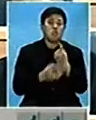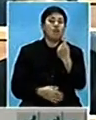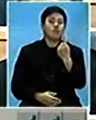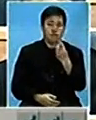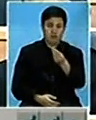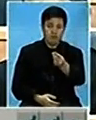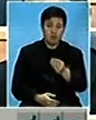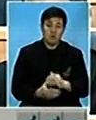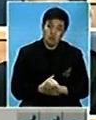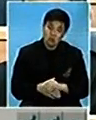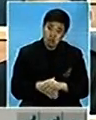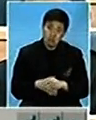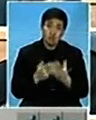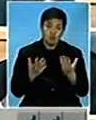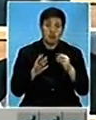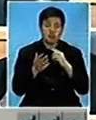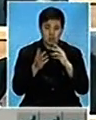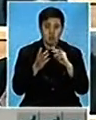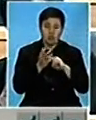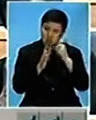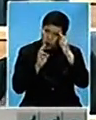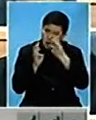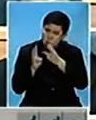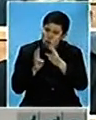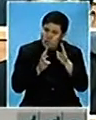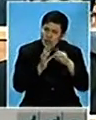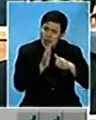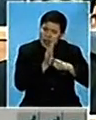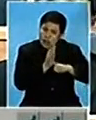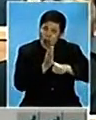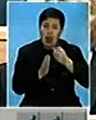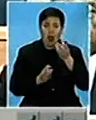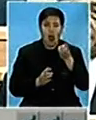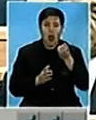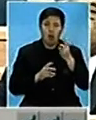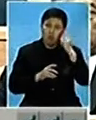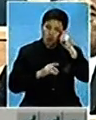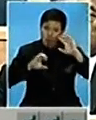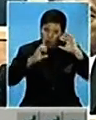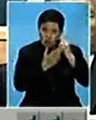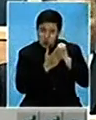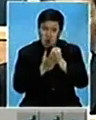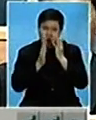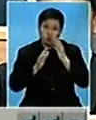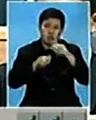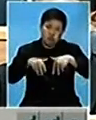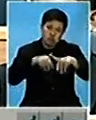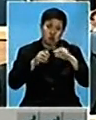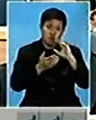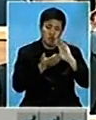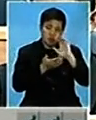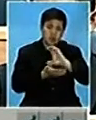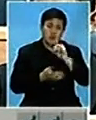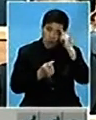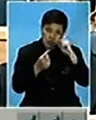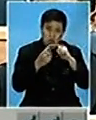นะครับทีนี้นี่หลักวิธีการจำนำข้าวตรงนี้นี่ที่รัฐบาลกำหนดแทนพี่น้องประชาชนที่รัฐบาลมาจากเสียงส่วนใหญ่ของ